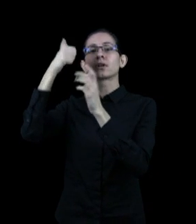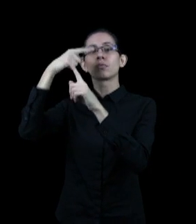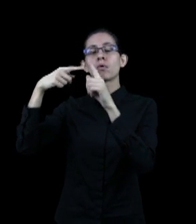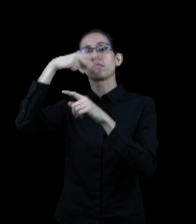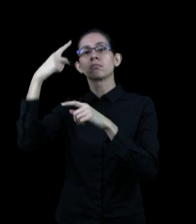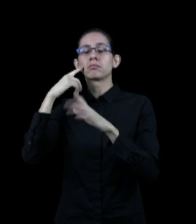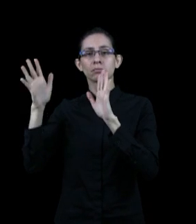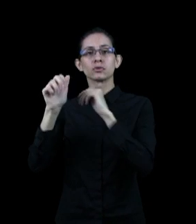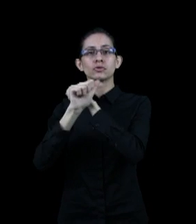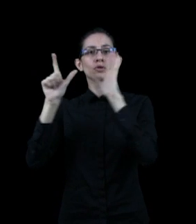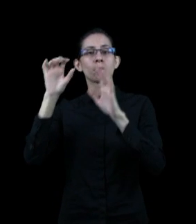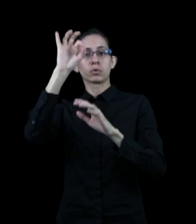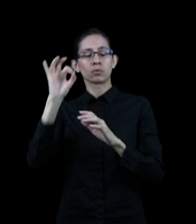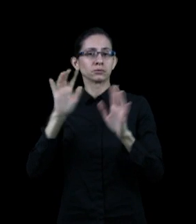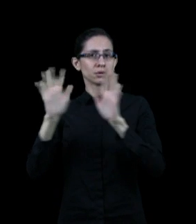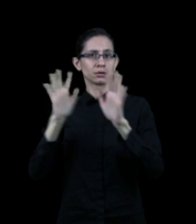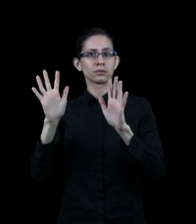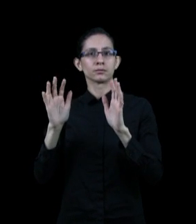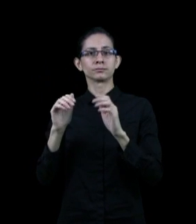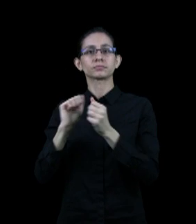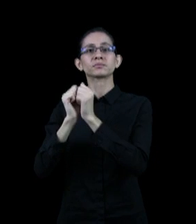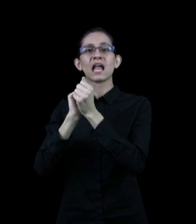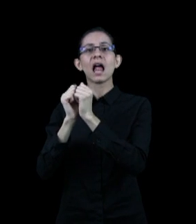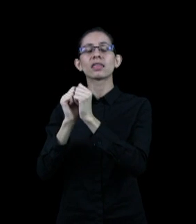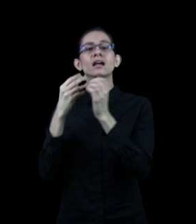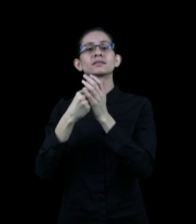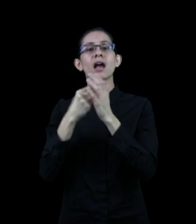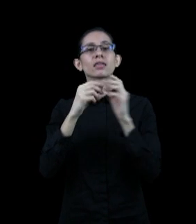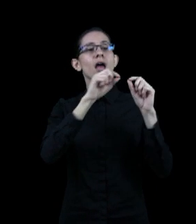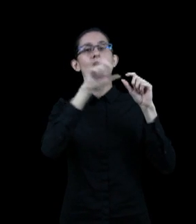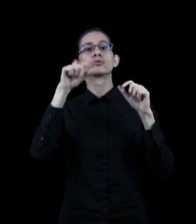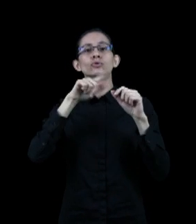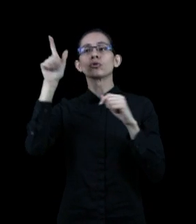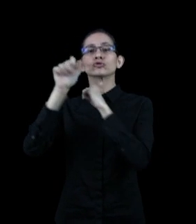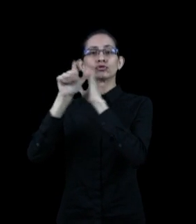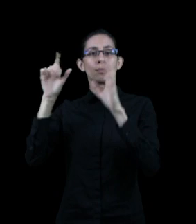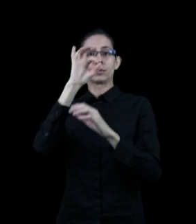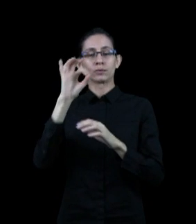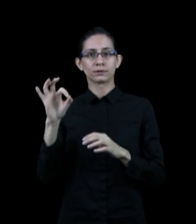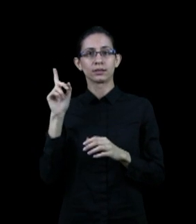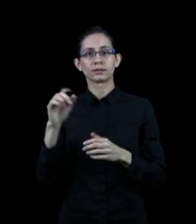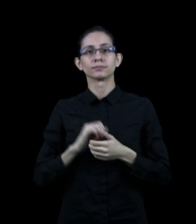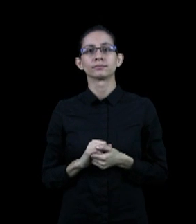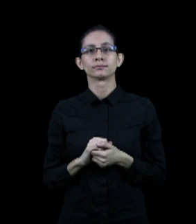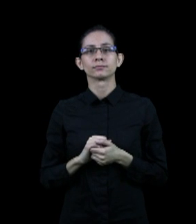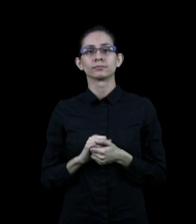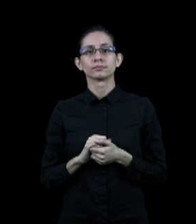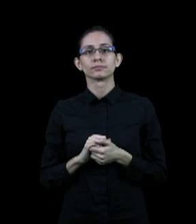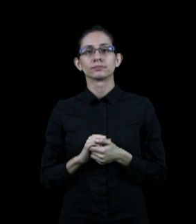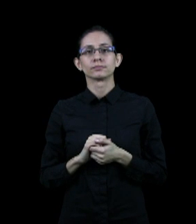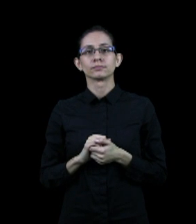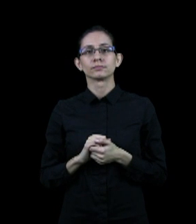Mniej więcej 67%. Mamy zmianę ceny w przybliżeniu o 67%, licząc tą